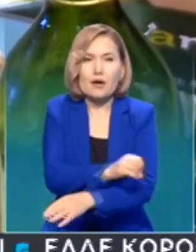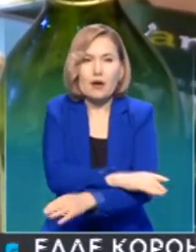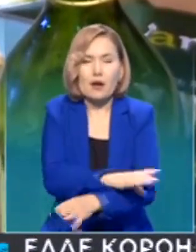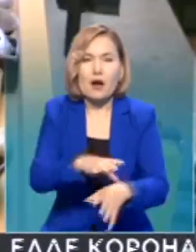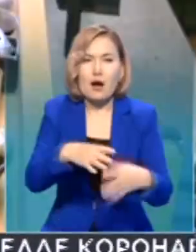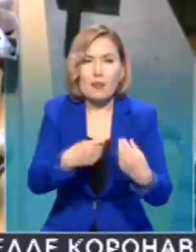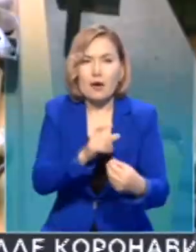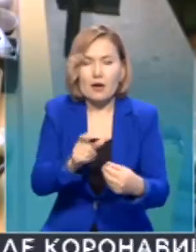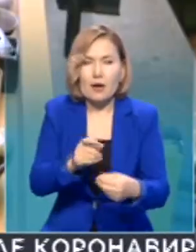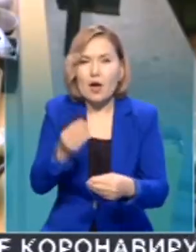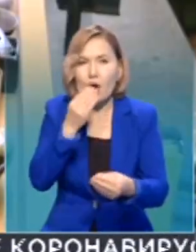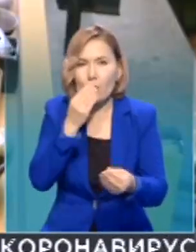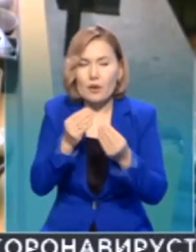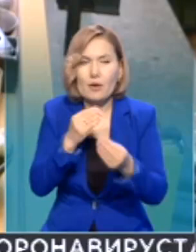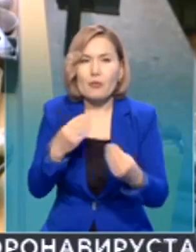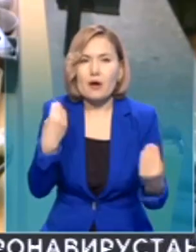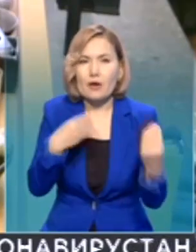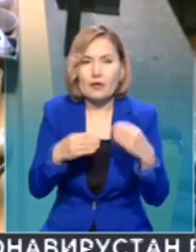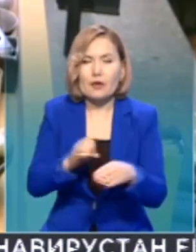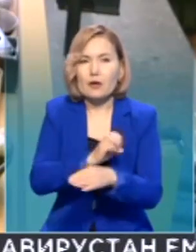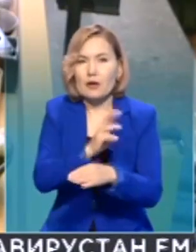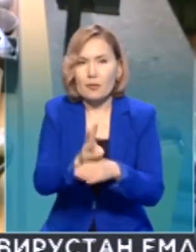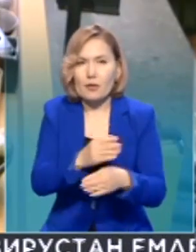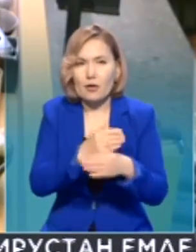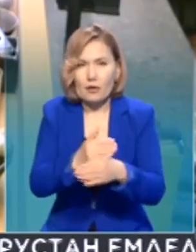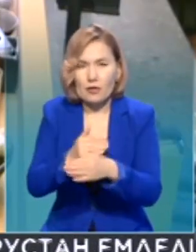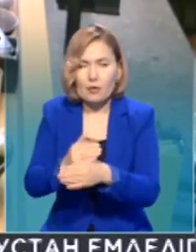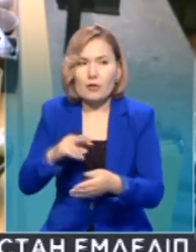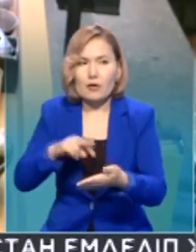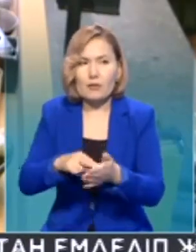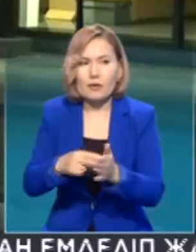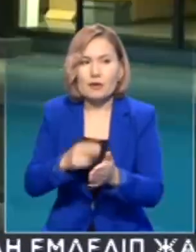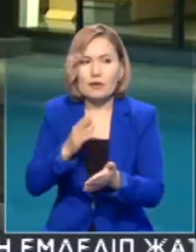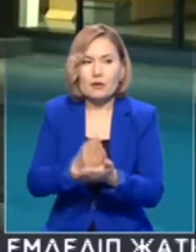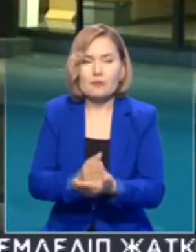азаматтарға азық-түлік киім-кешек әперіп, қайырымдылықпен айналысуды